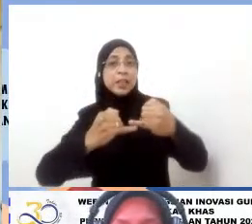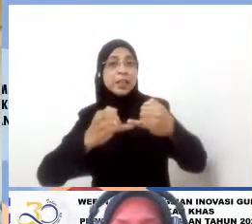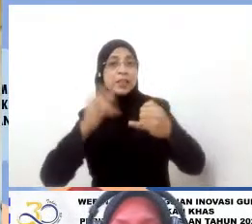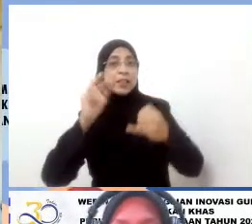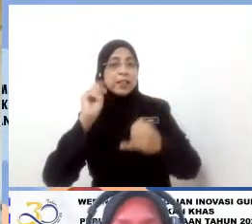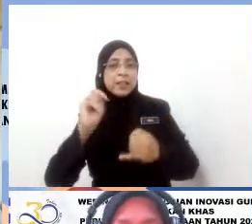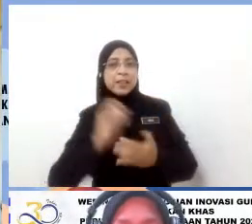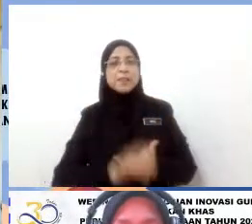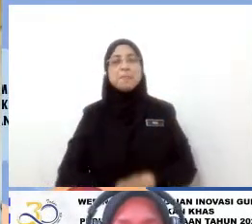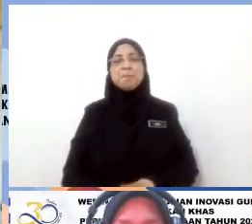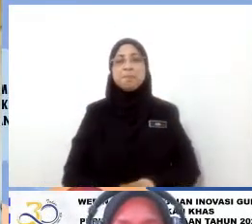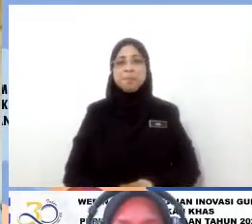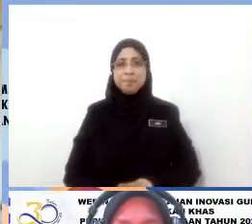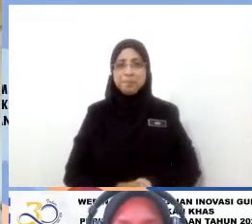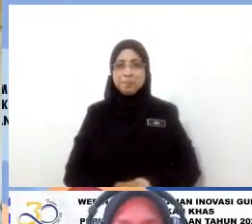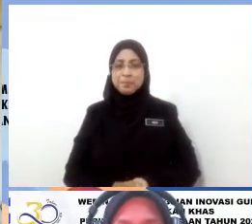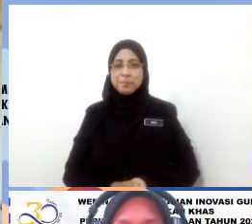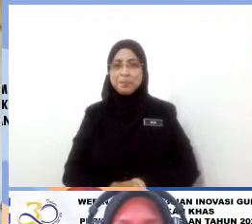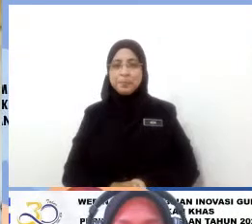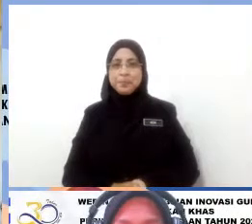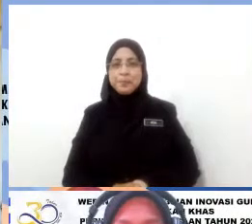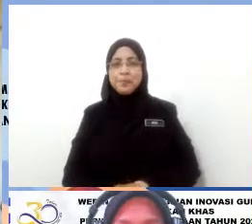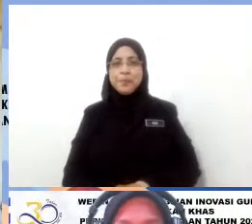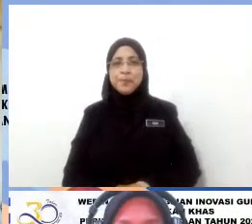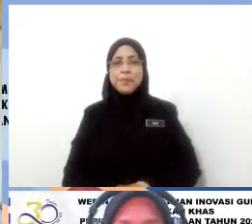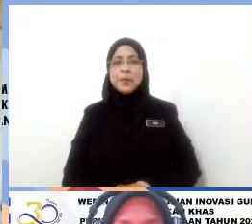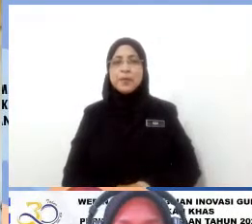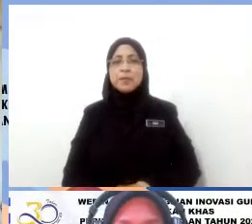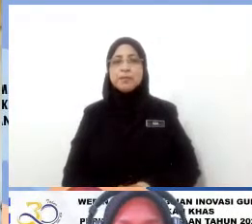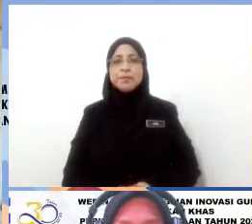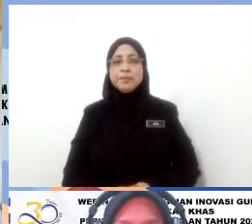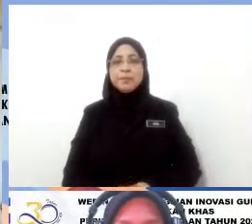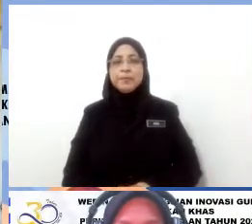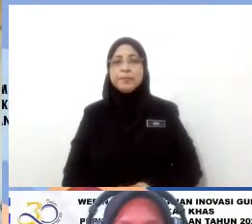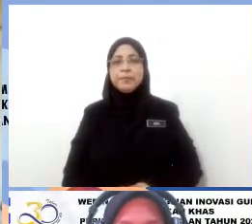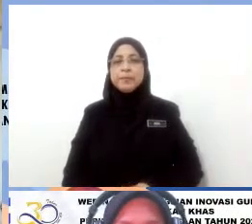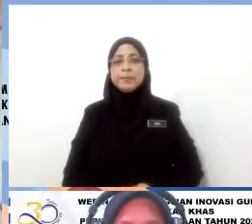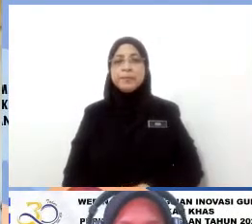Ya. Boleh saya jawab soalan Cikgu Syahira?